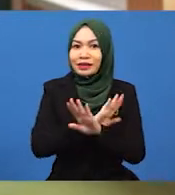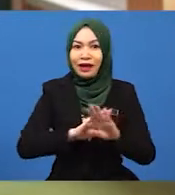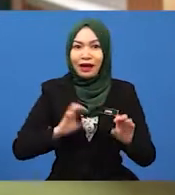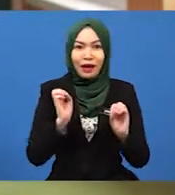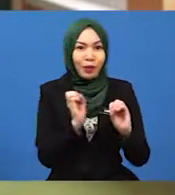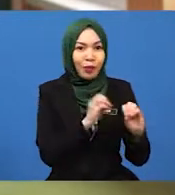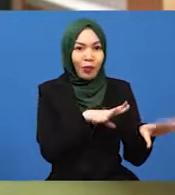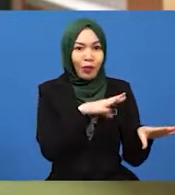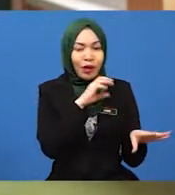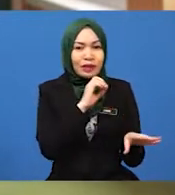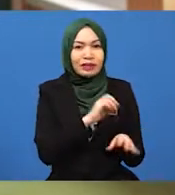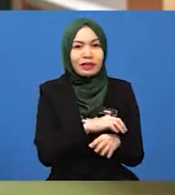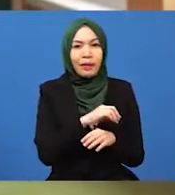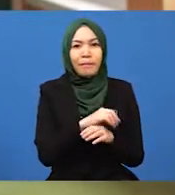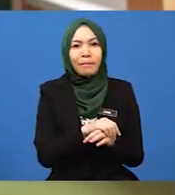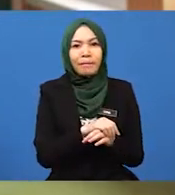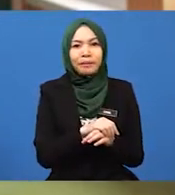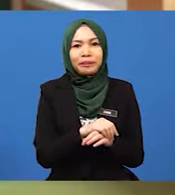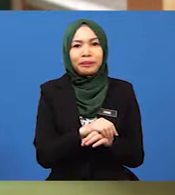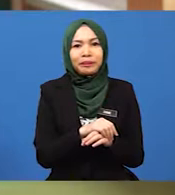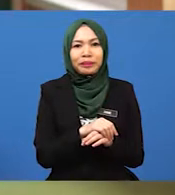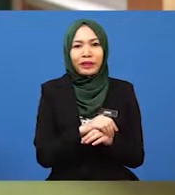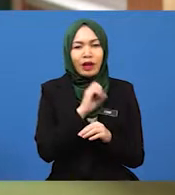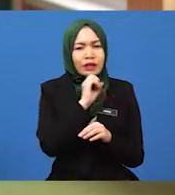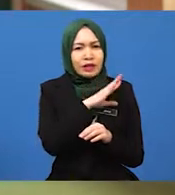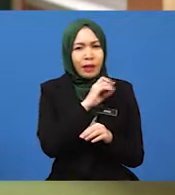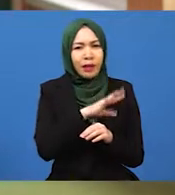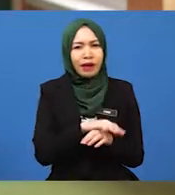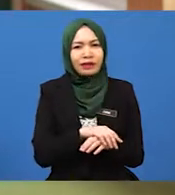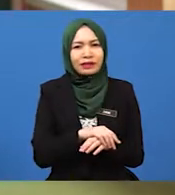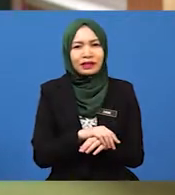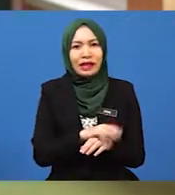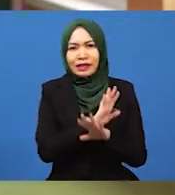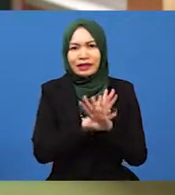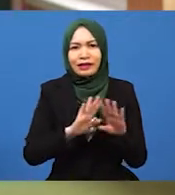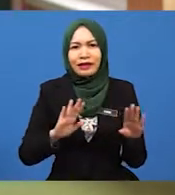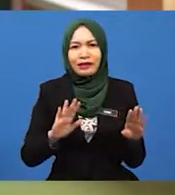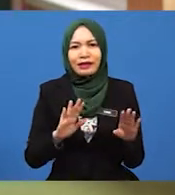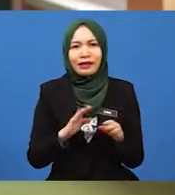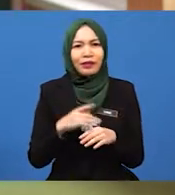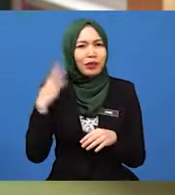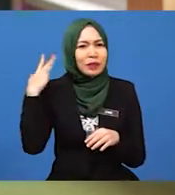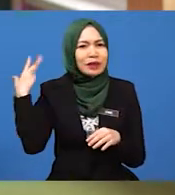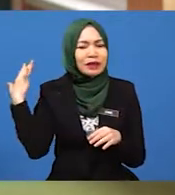sampah merata-rata. Shh, jangan bising.